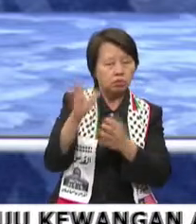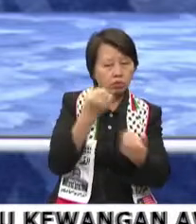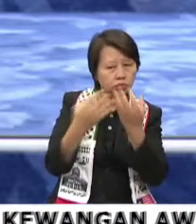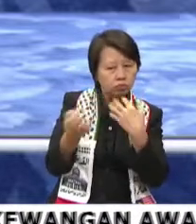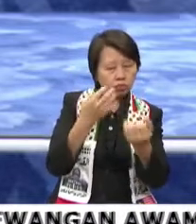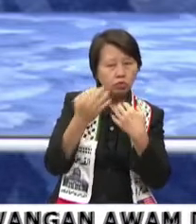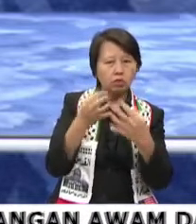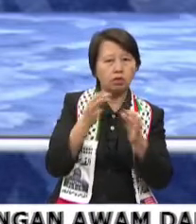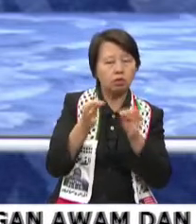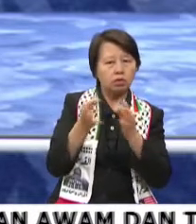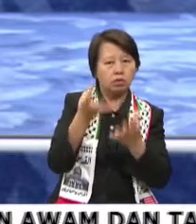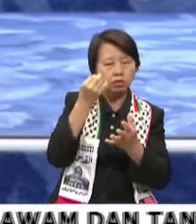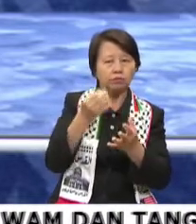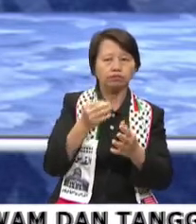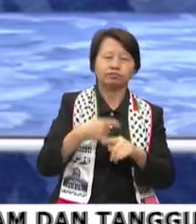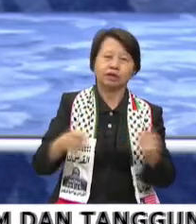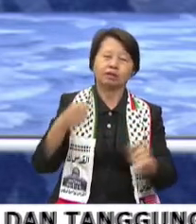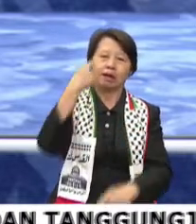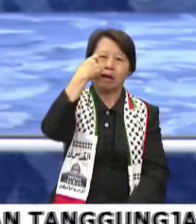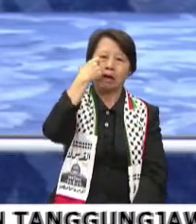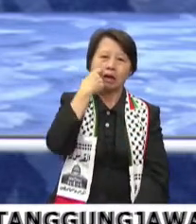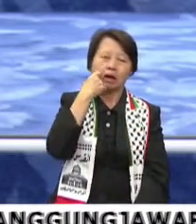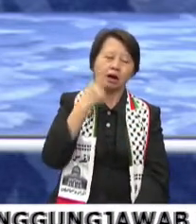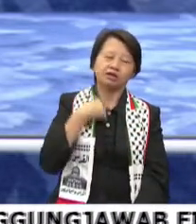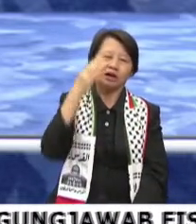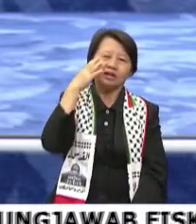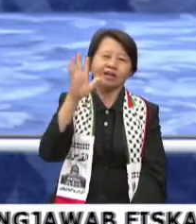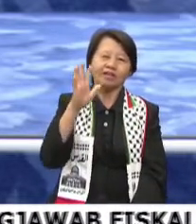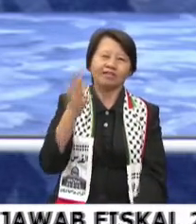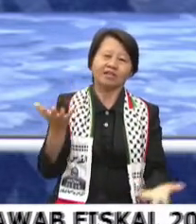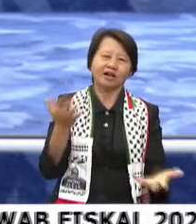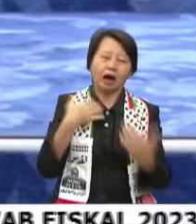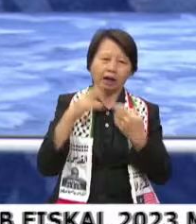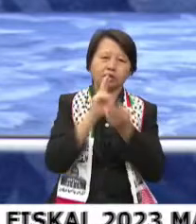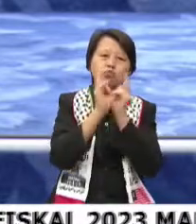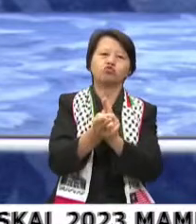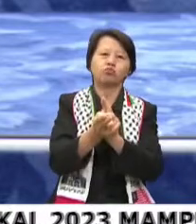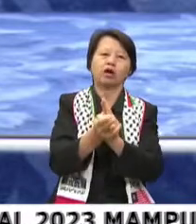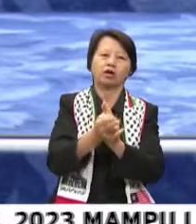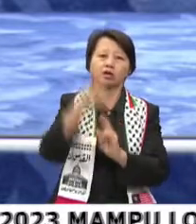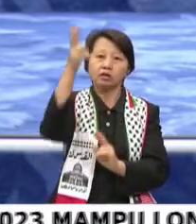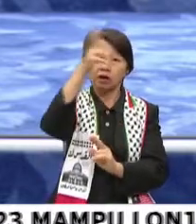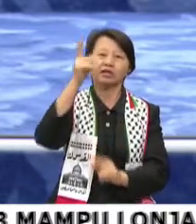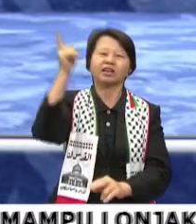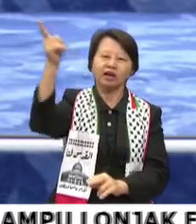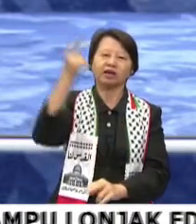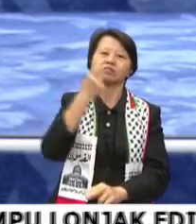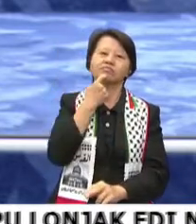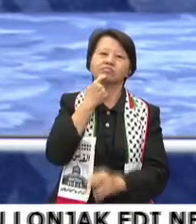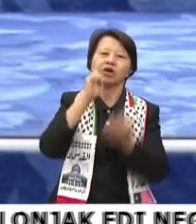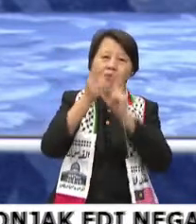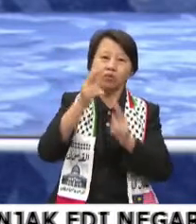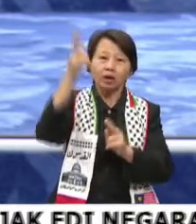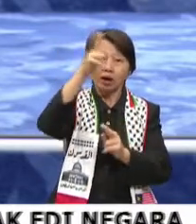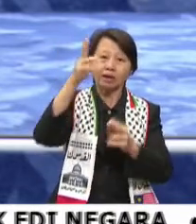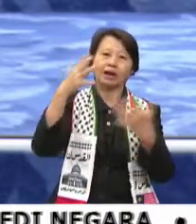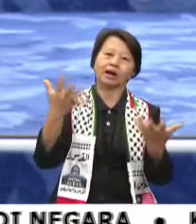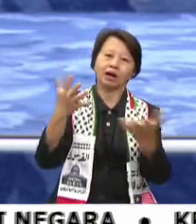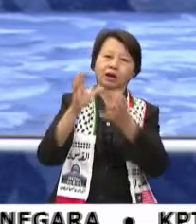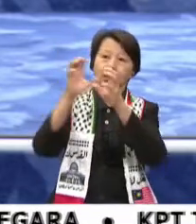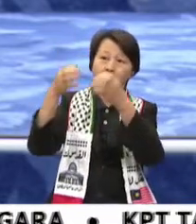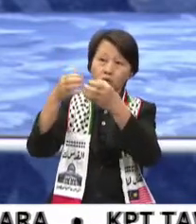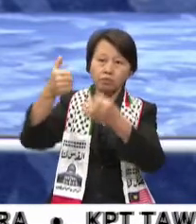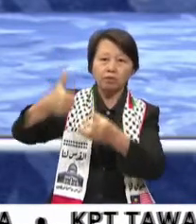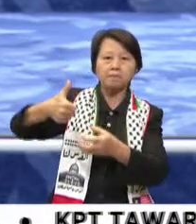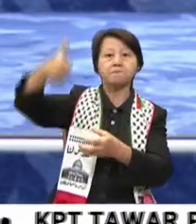mereka Malangnya Malang tak Malang Saya tak tahu sebab ada perubahan kerajaan dan kelompok yang menang